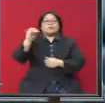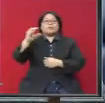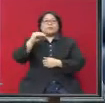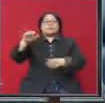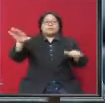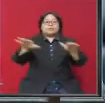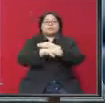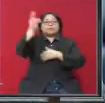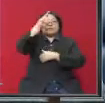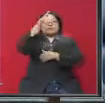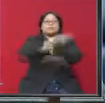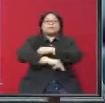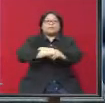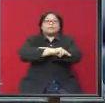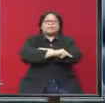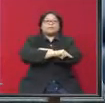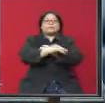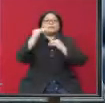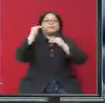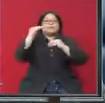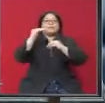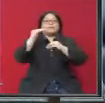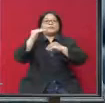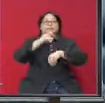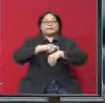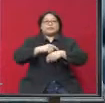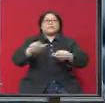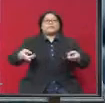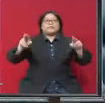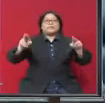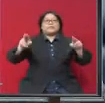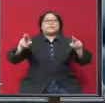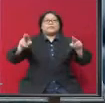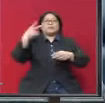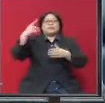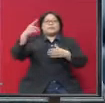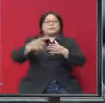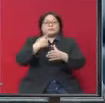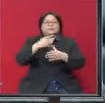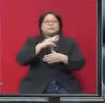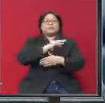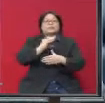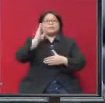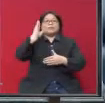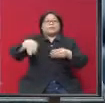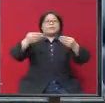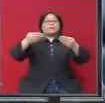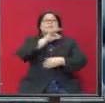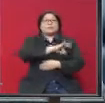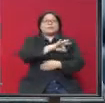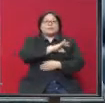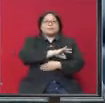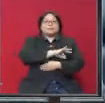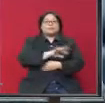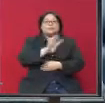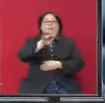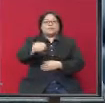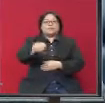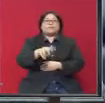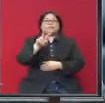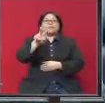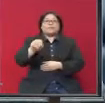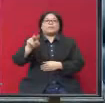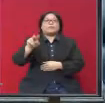Syarikat syari'at dibawa kerajaan negeri dengan tempo minimal kontrak selama dua bulan dan dijangkau Memberikan manfaat kepada